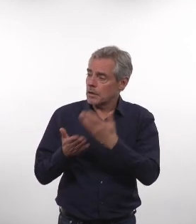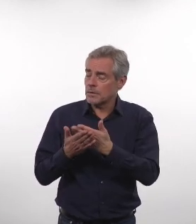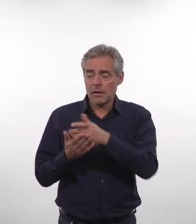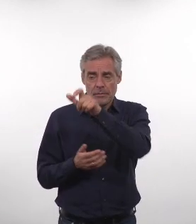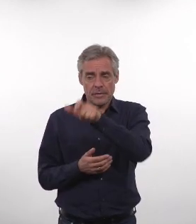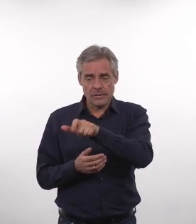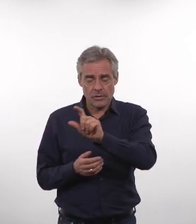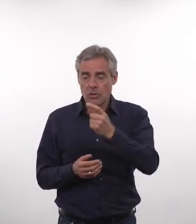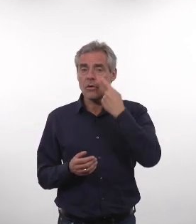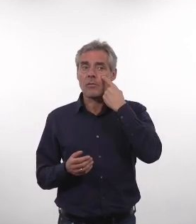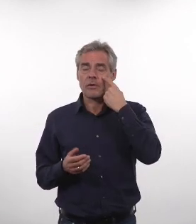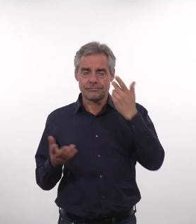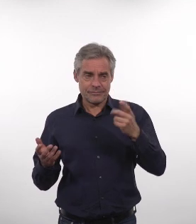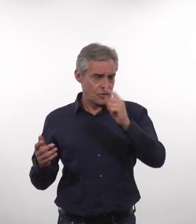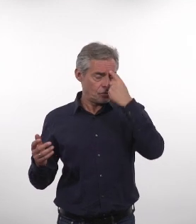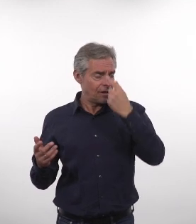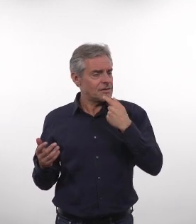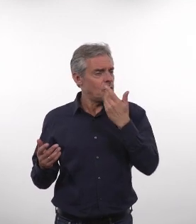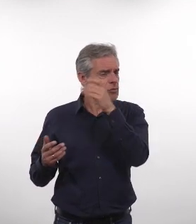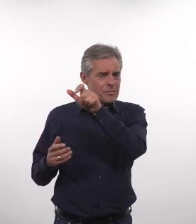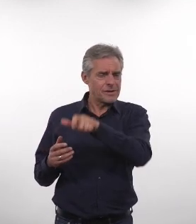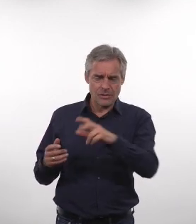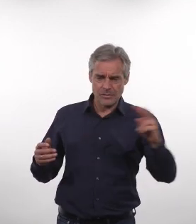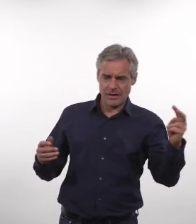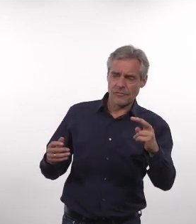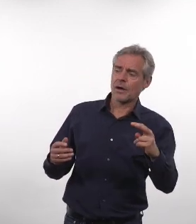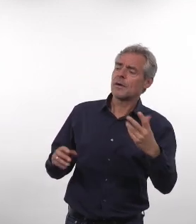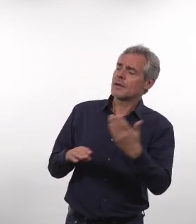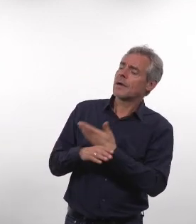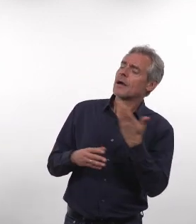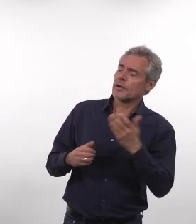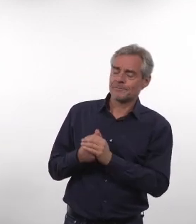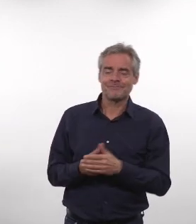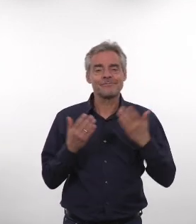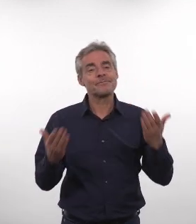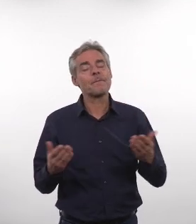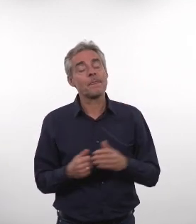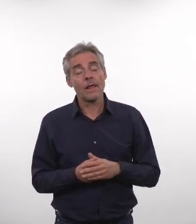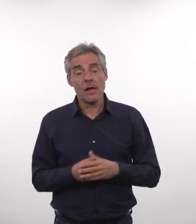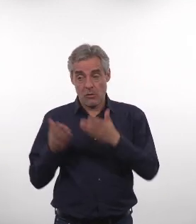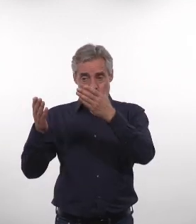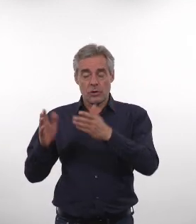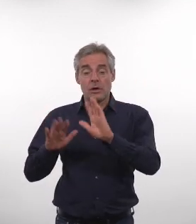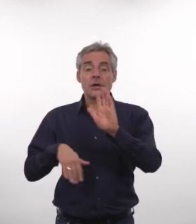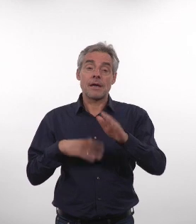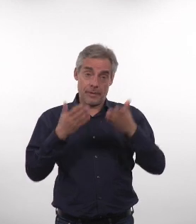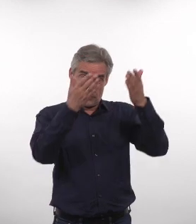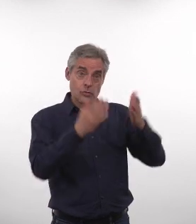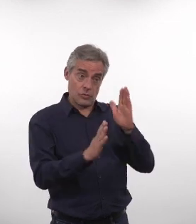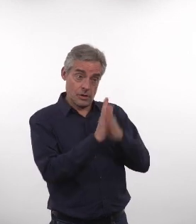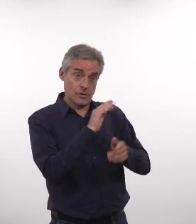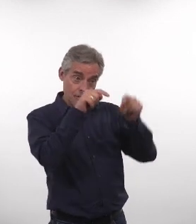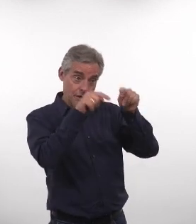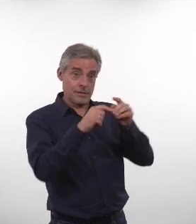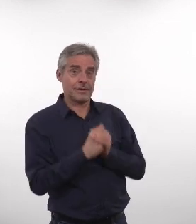personne puisse se rendre compte de ce que ça fait sur quelqu'un d'autre. Et puis après, on va essayer de faire justement l'étape sur la personne ou